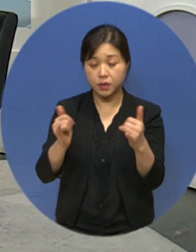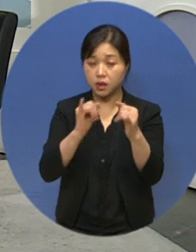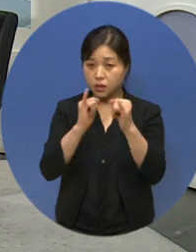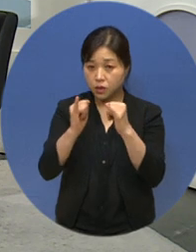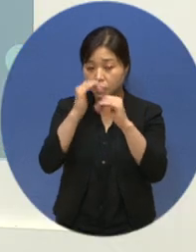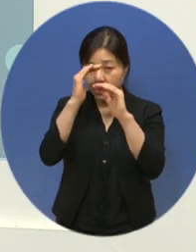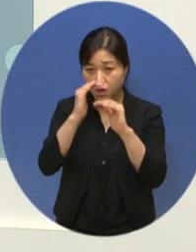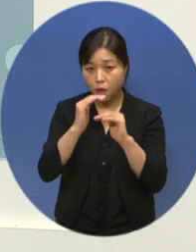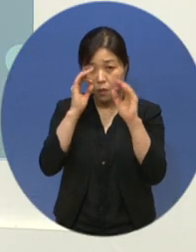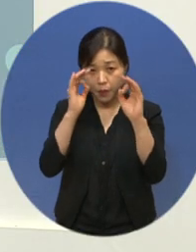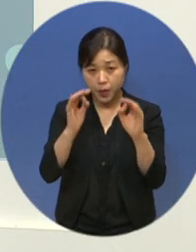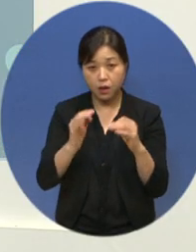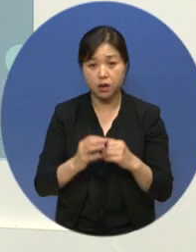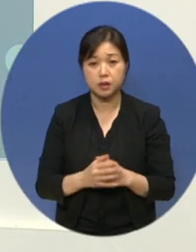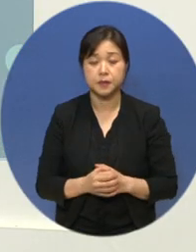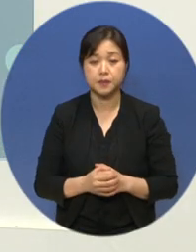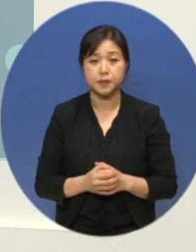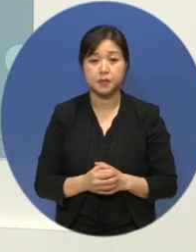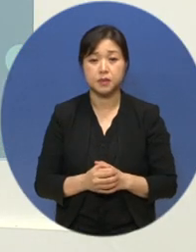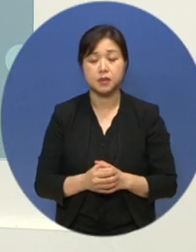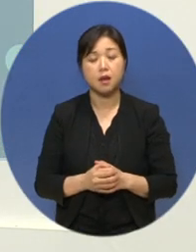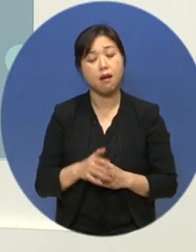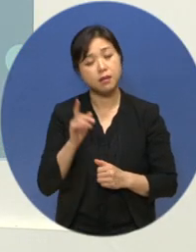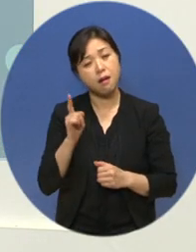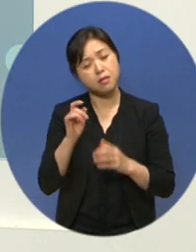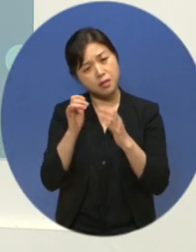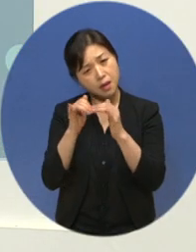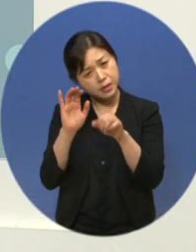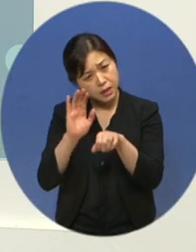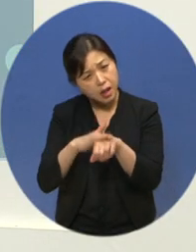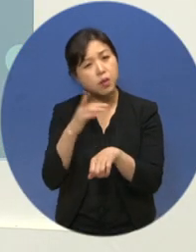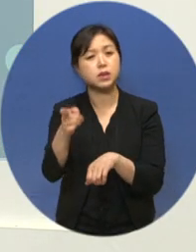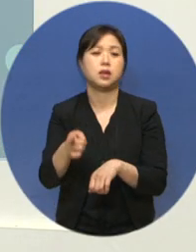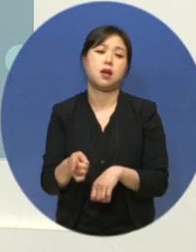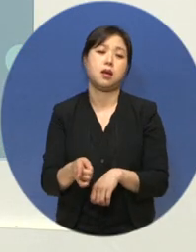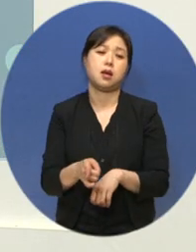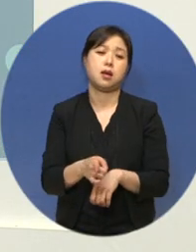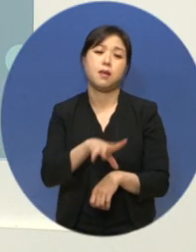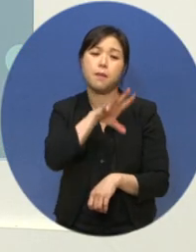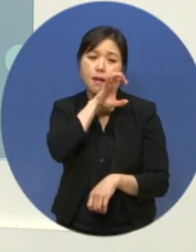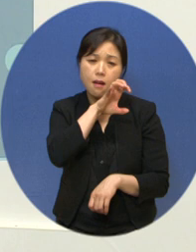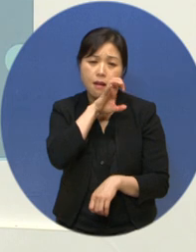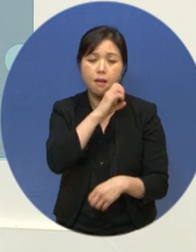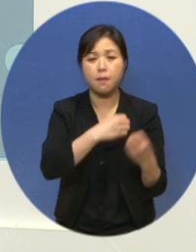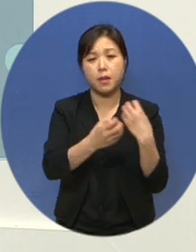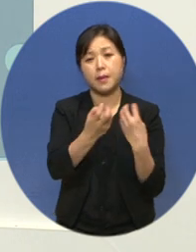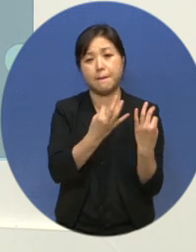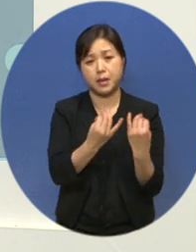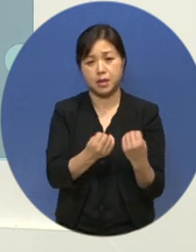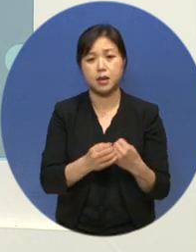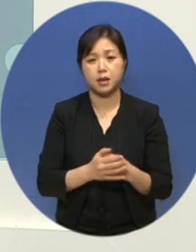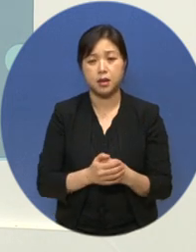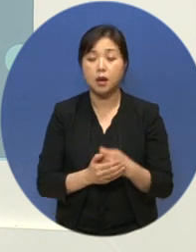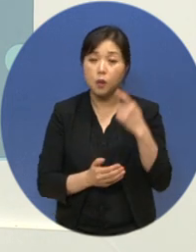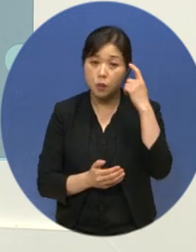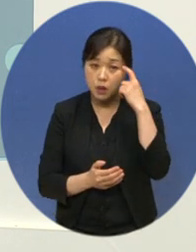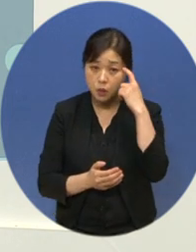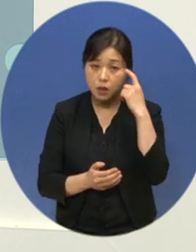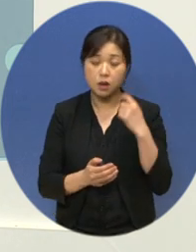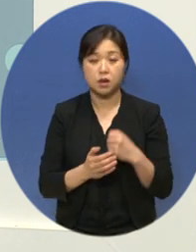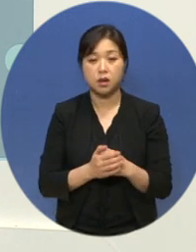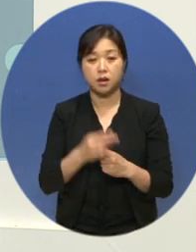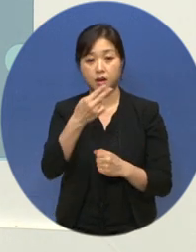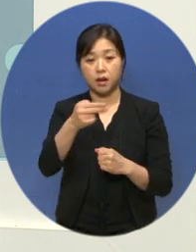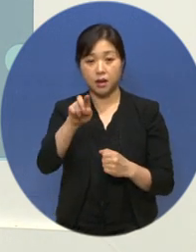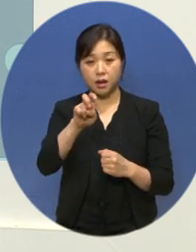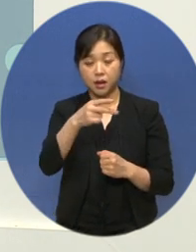은 예 에 첨부가 인재입니다 예 가 소 연도를 해요 왜 그렇죠 예 그때 물 물의